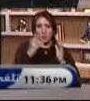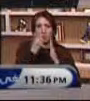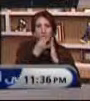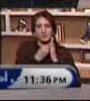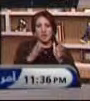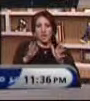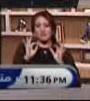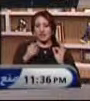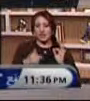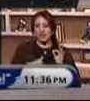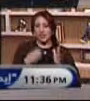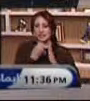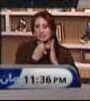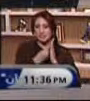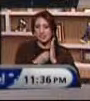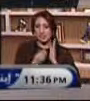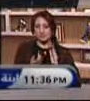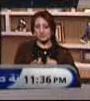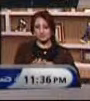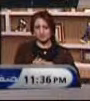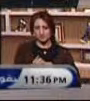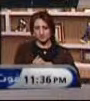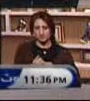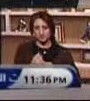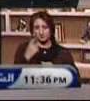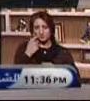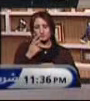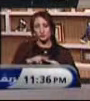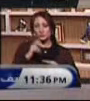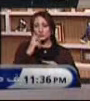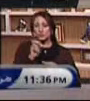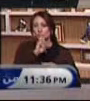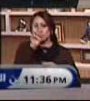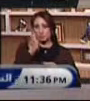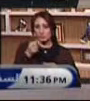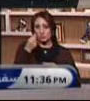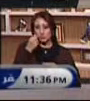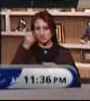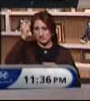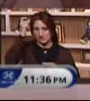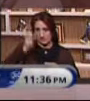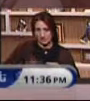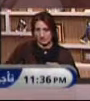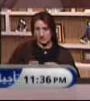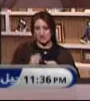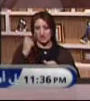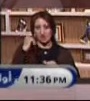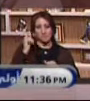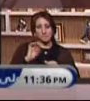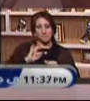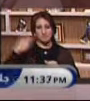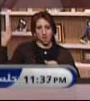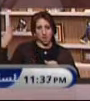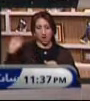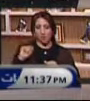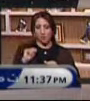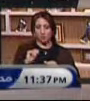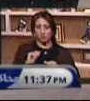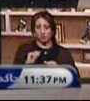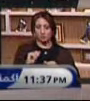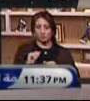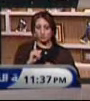طيب انا قبل ما انتقل لسؤال تاني بس انا ليا مداخله في اللي حضرتك قلته. الانسان اللي بتحي يعني دائما يعني معروف ان الانسان يعني